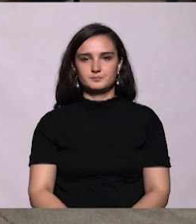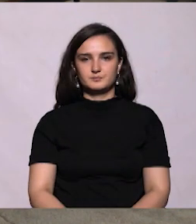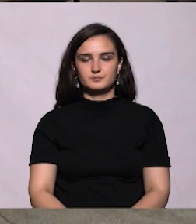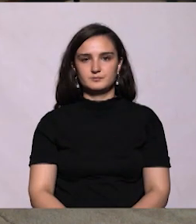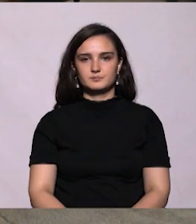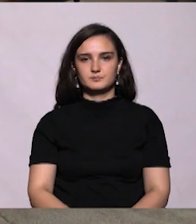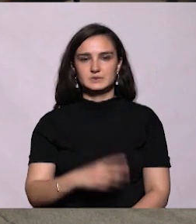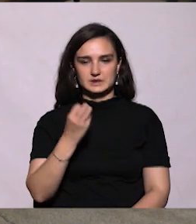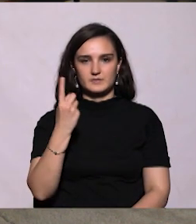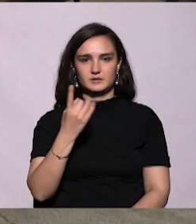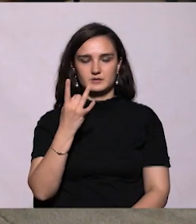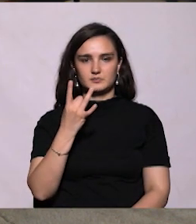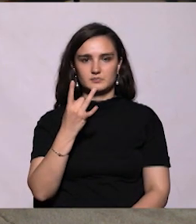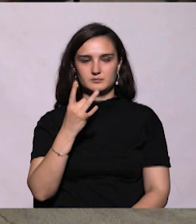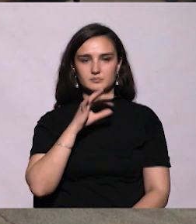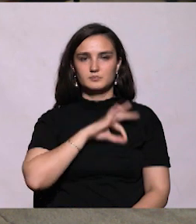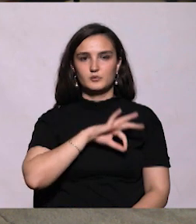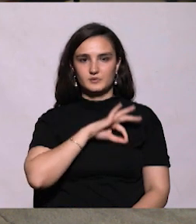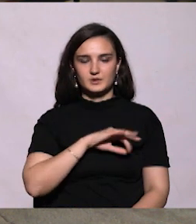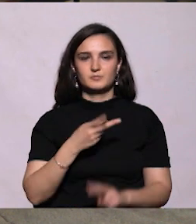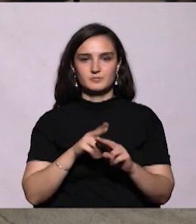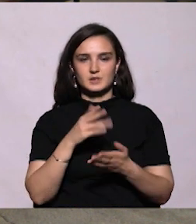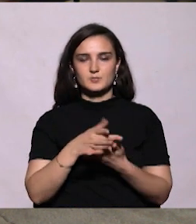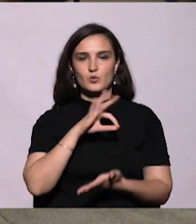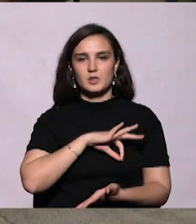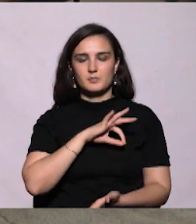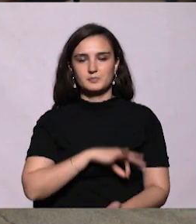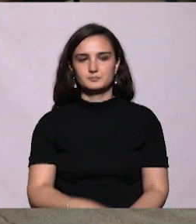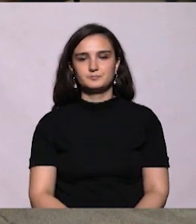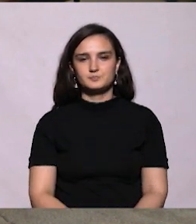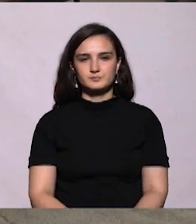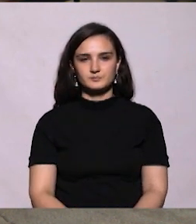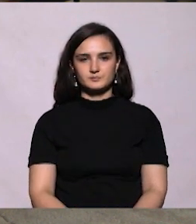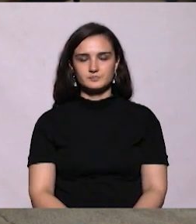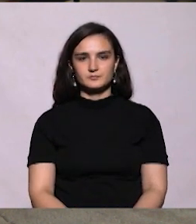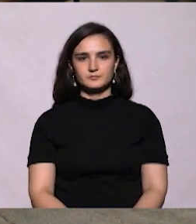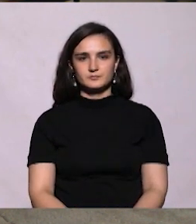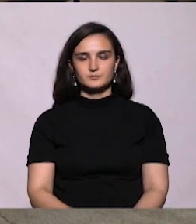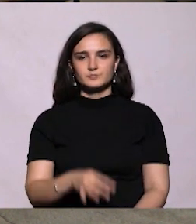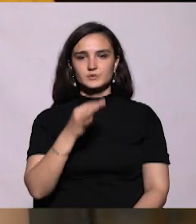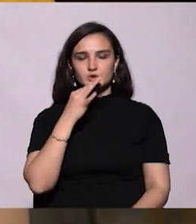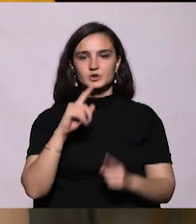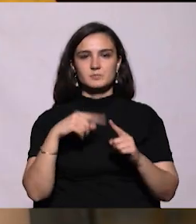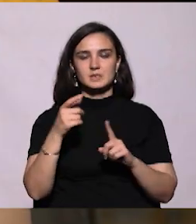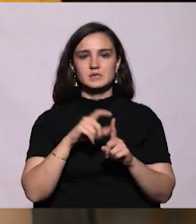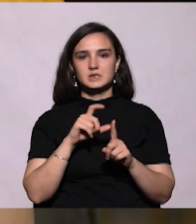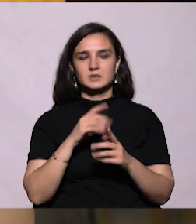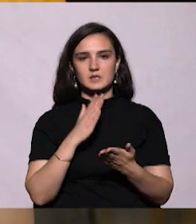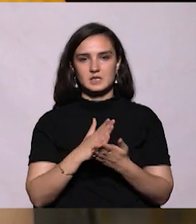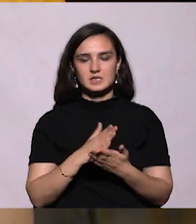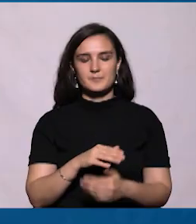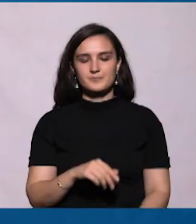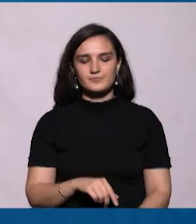მოგება. One more time. Profit, მოგება. Our next word is